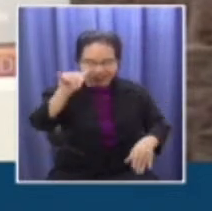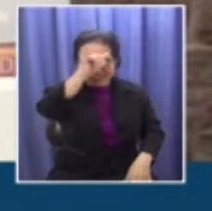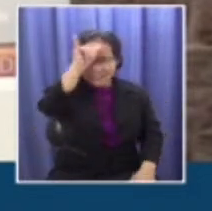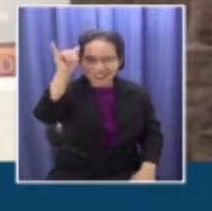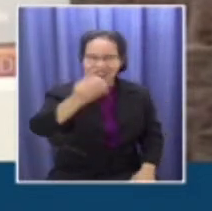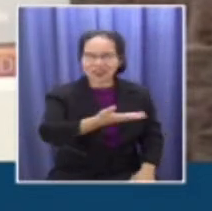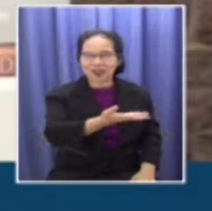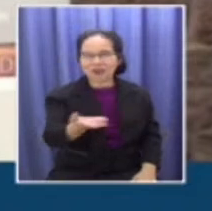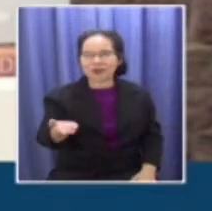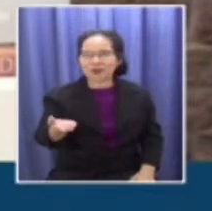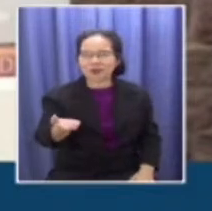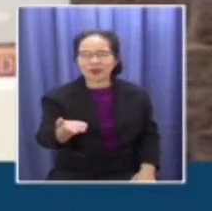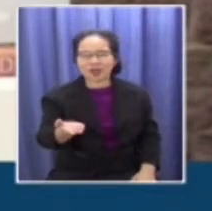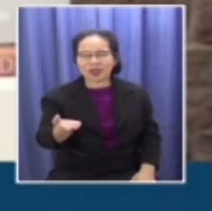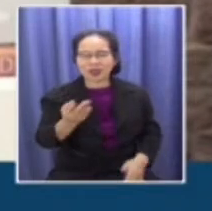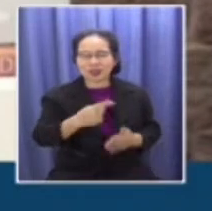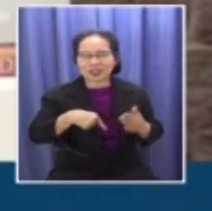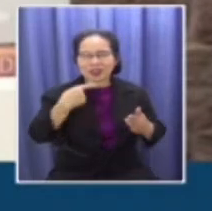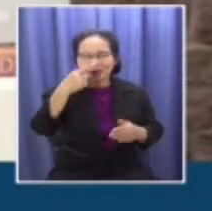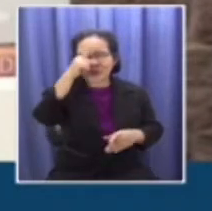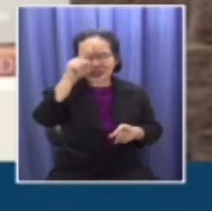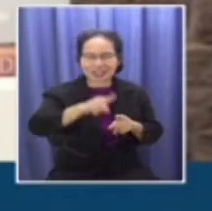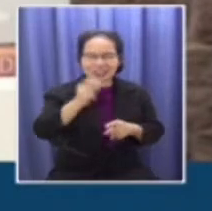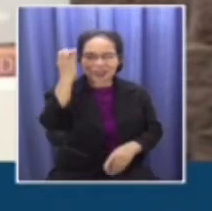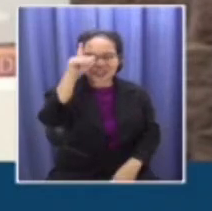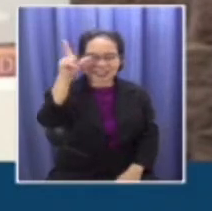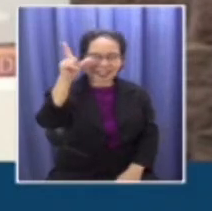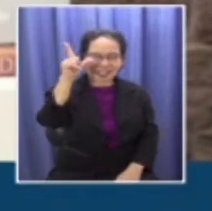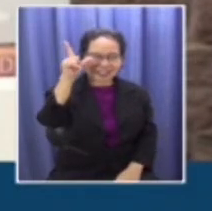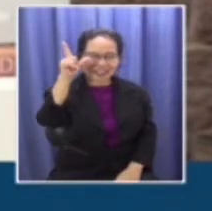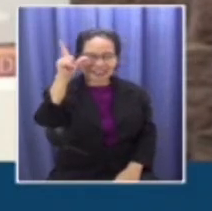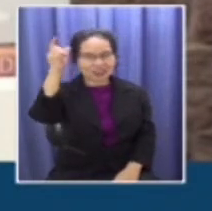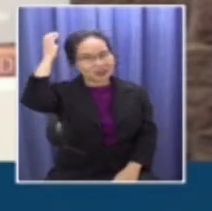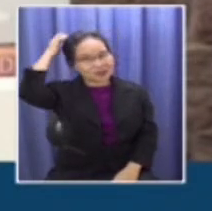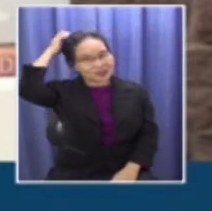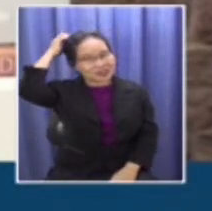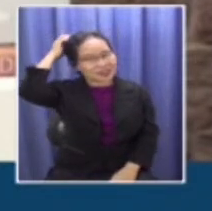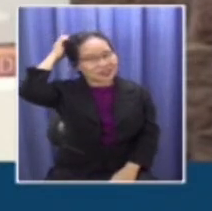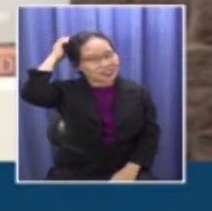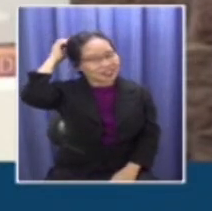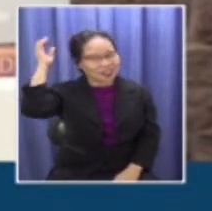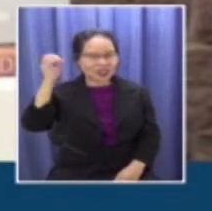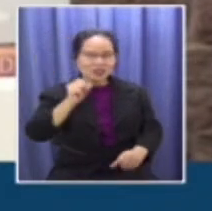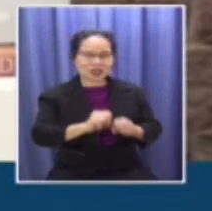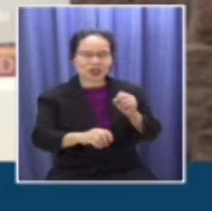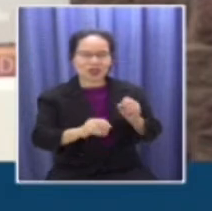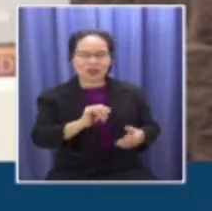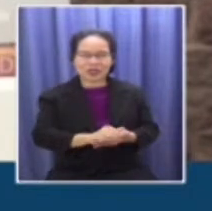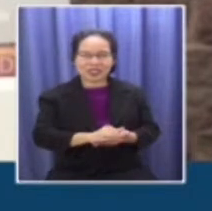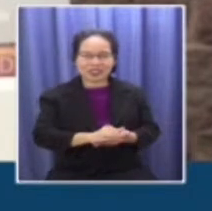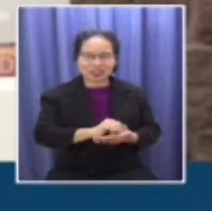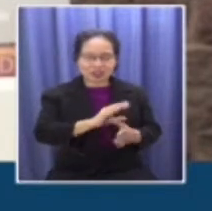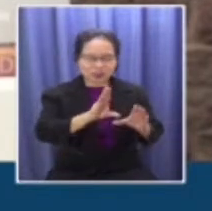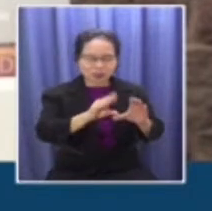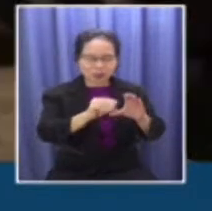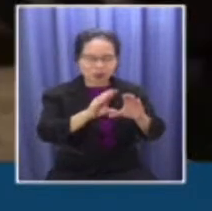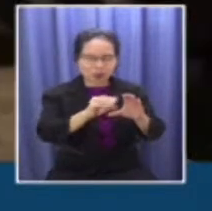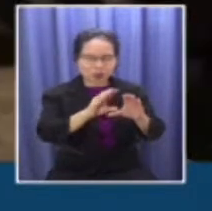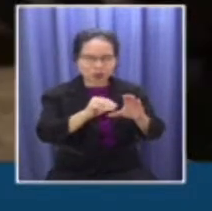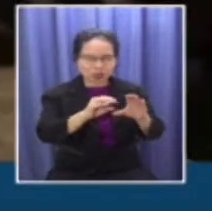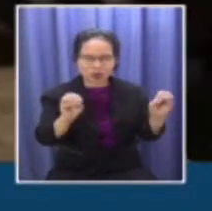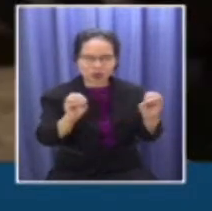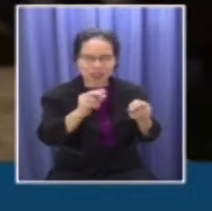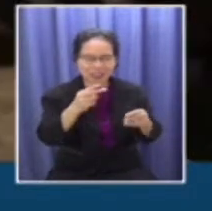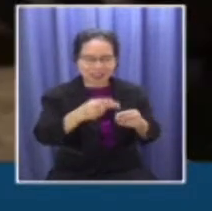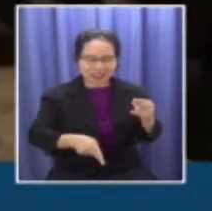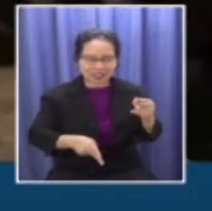obi kasa oni nyina so na ansa na eye akokɔ ba bɛda